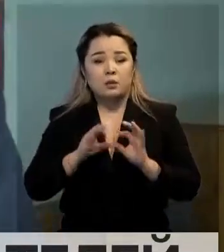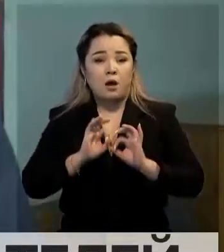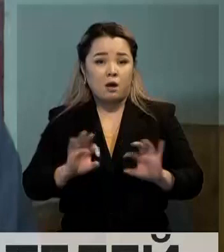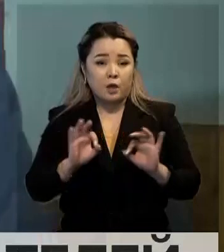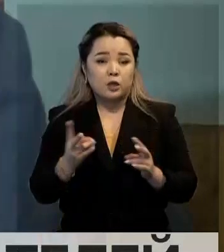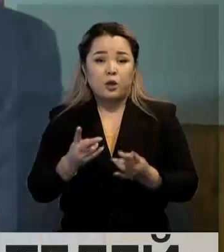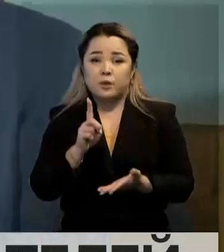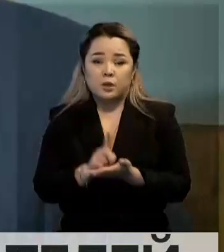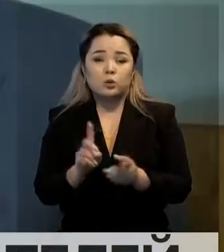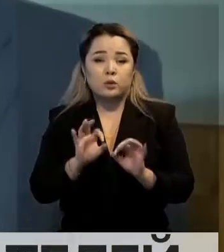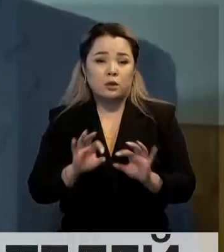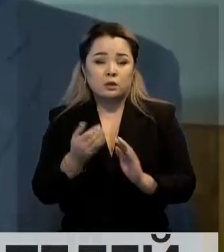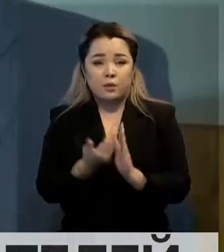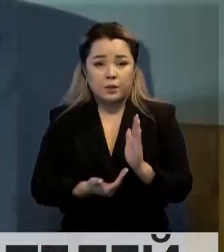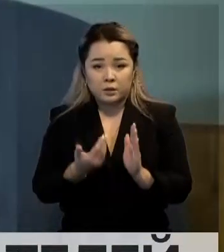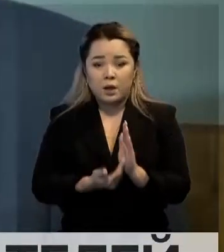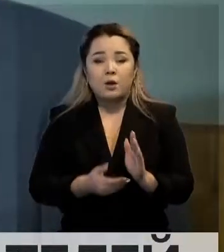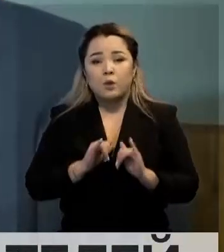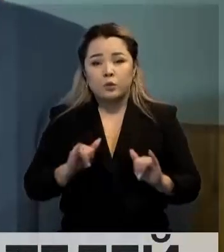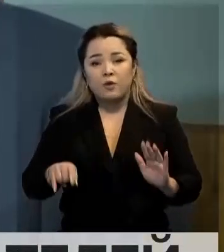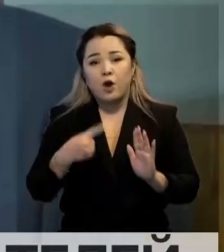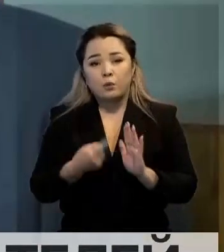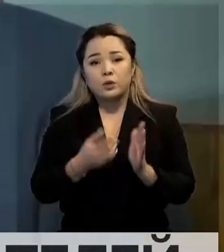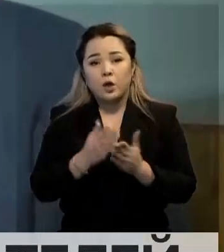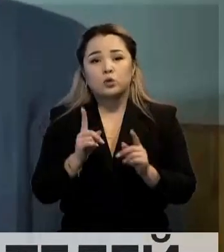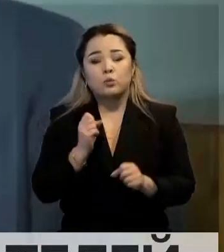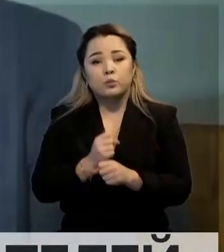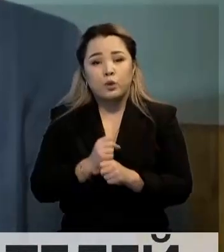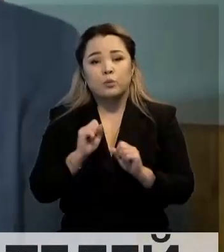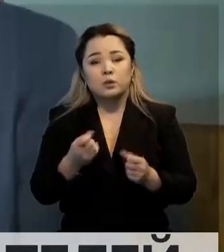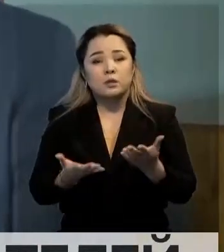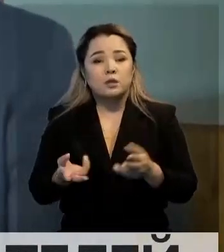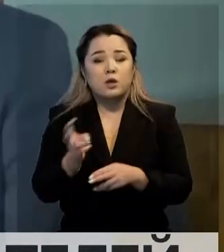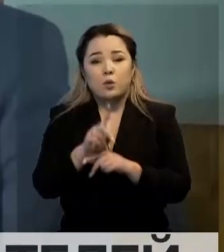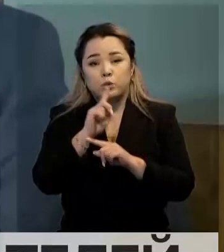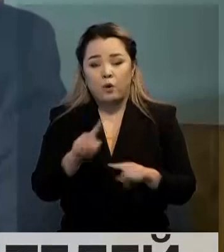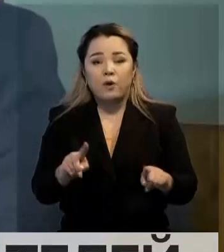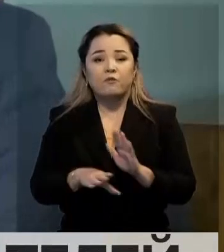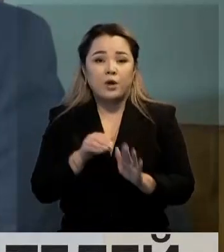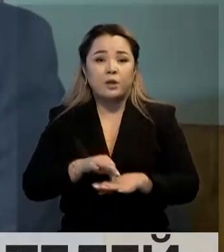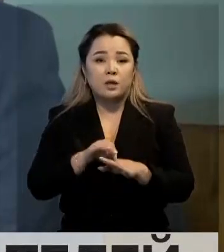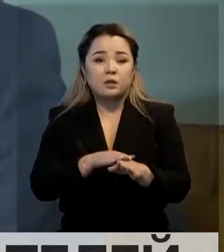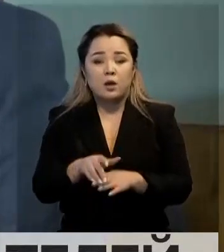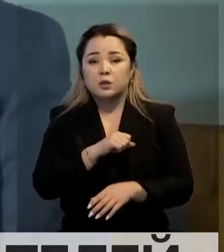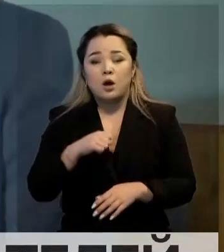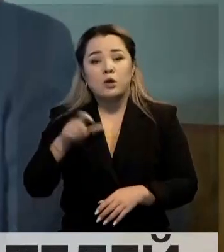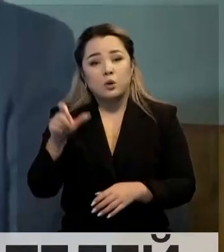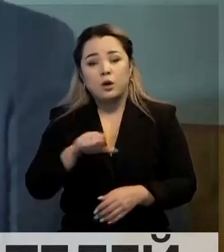что необходимо сделать. Еще распространенный вопрос, что будет, если не пойти на выборы. Тут гражданин